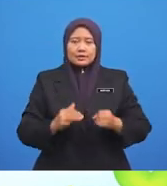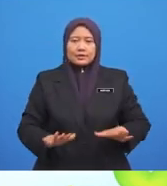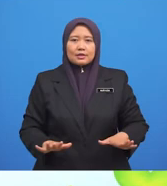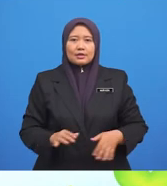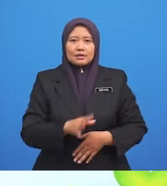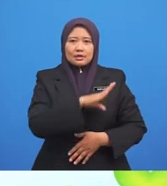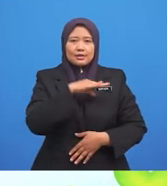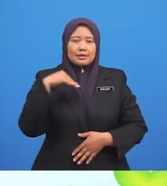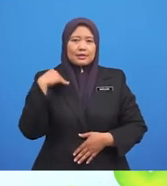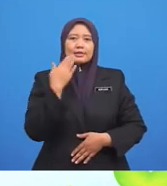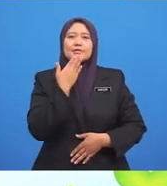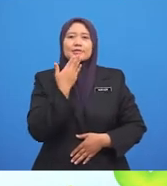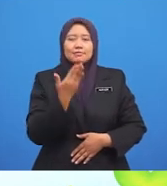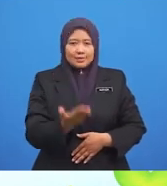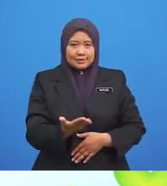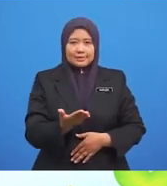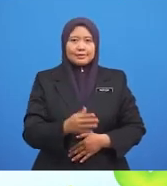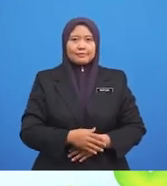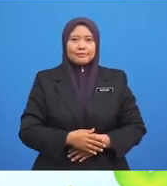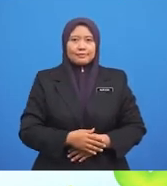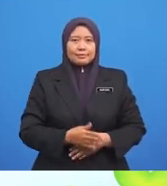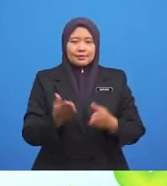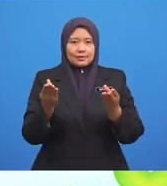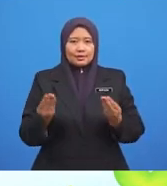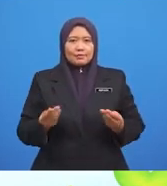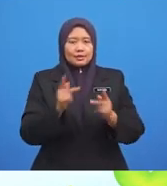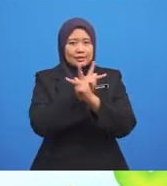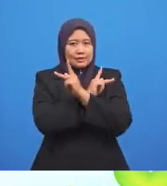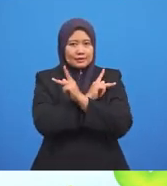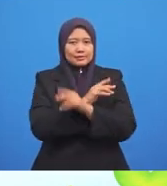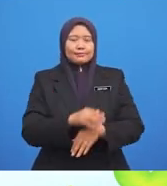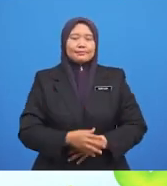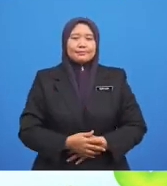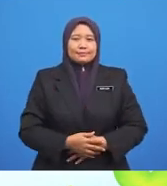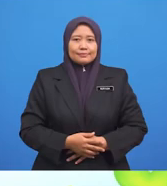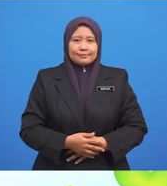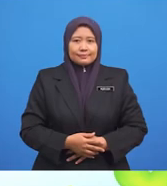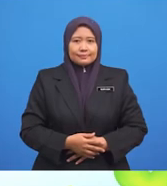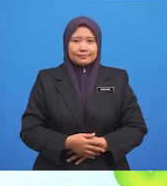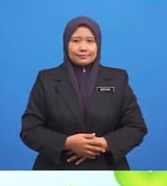dan terima kasih. Selamat maju jaya.